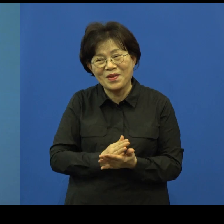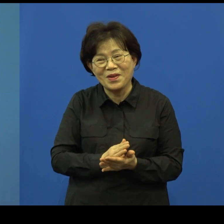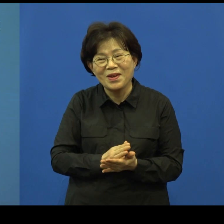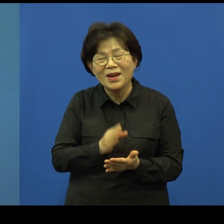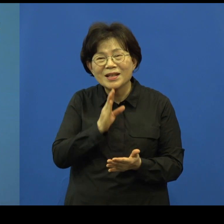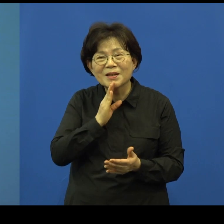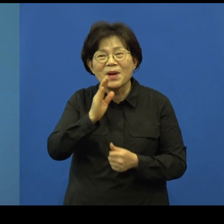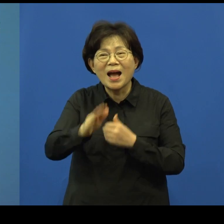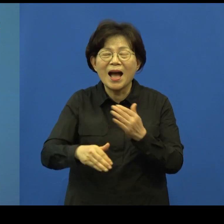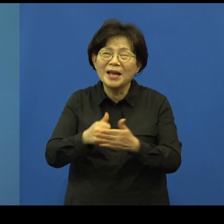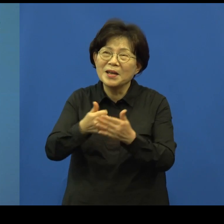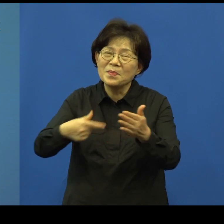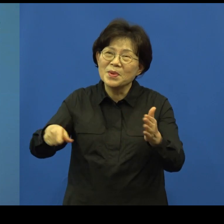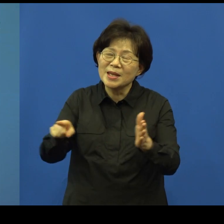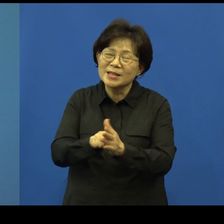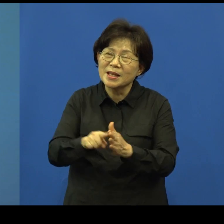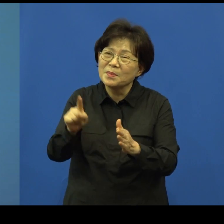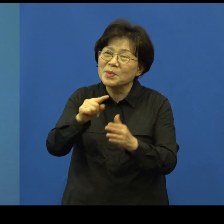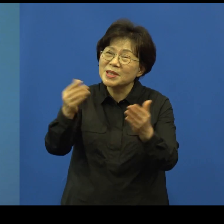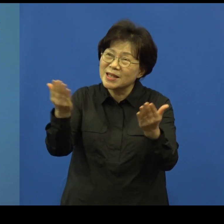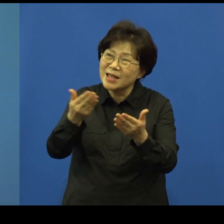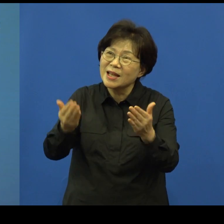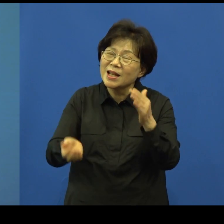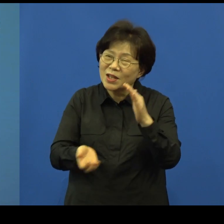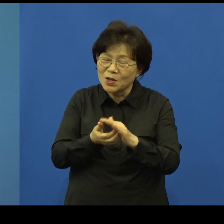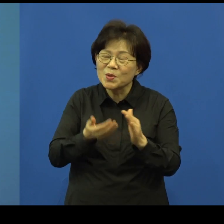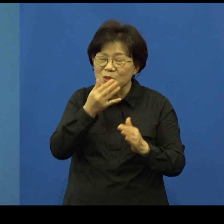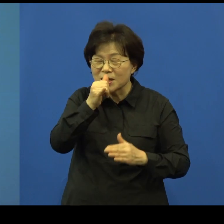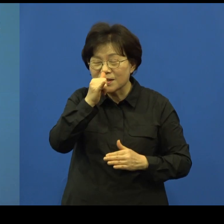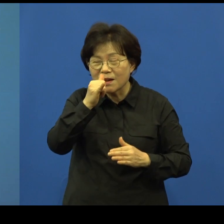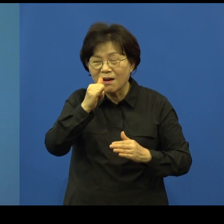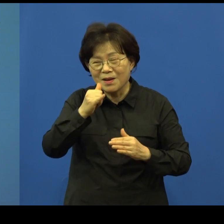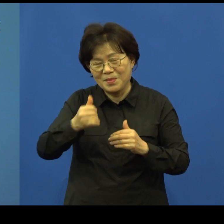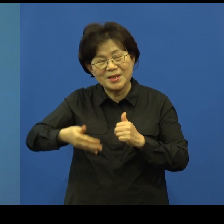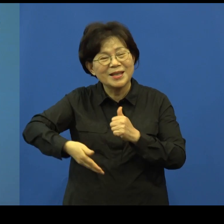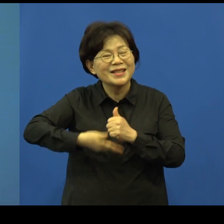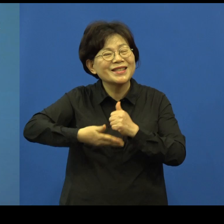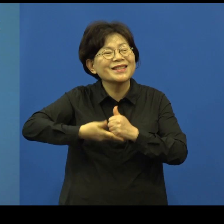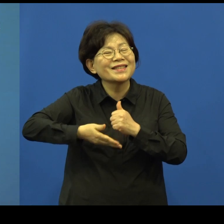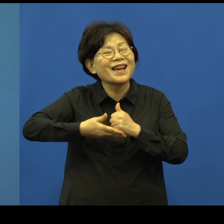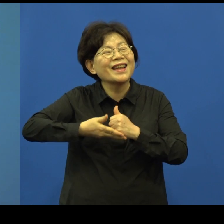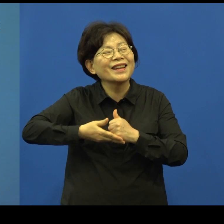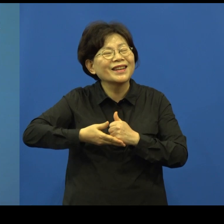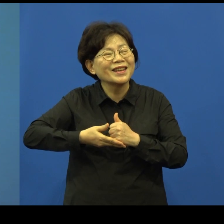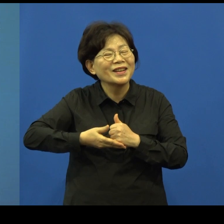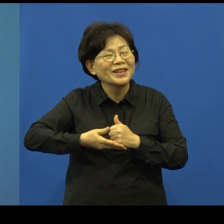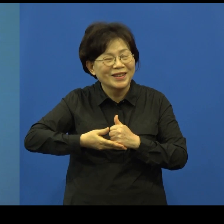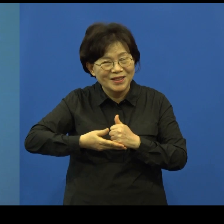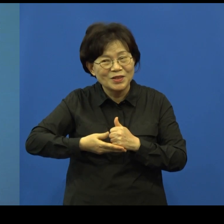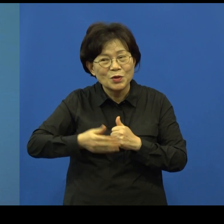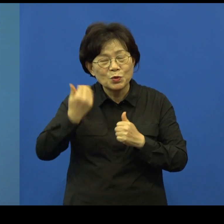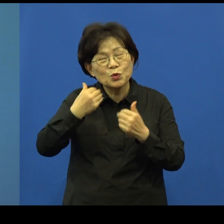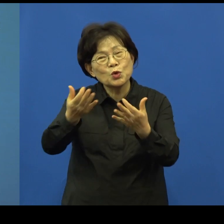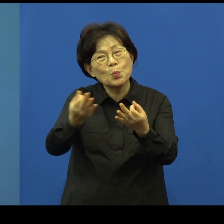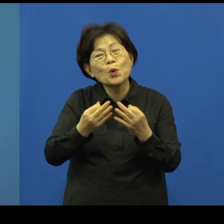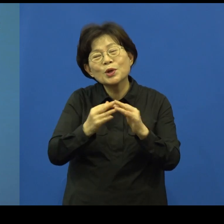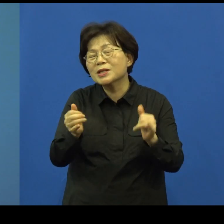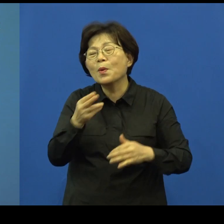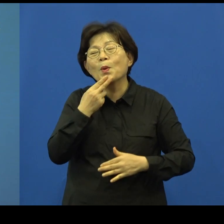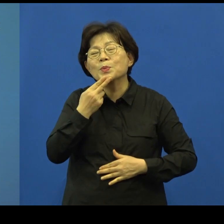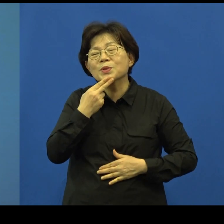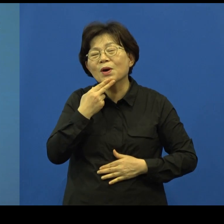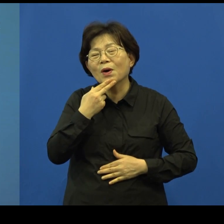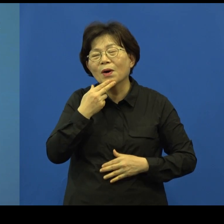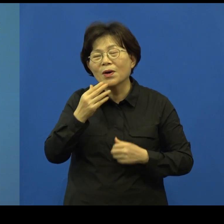정말 하나님을 위해서 뭔가 일을 해낼 사람이야. 뭐 아무도 안 듣잖아요. 그냥 나하고 지금 하고 1대1로